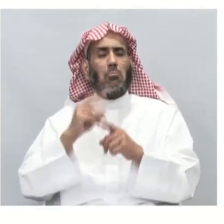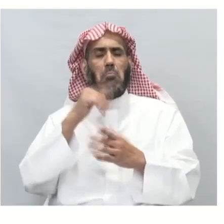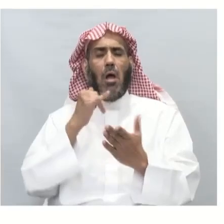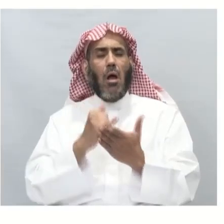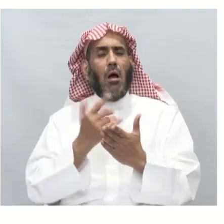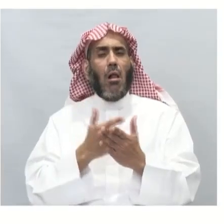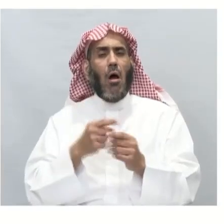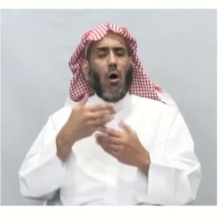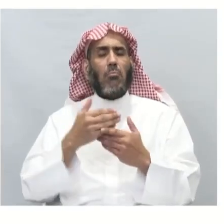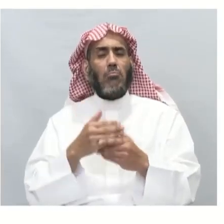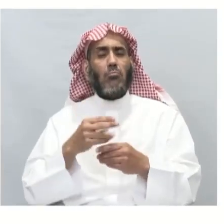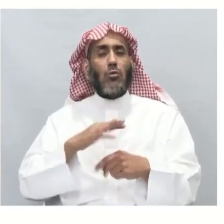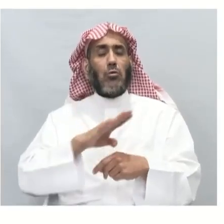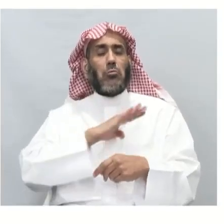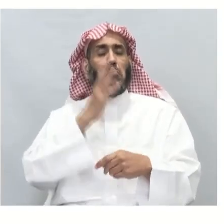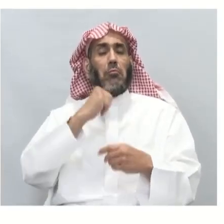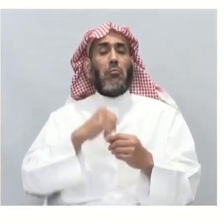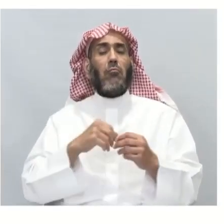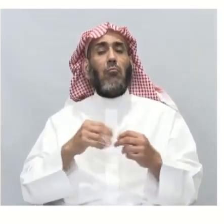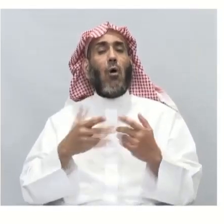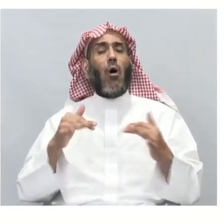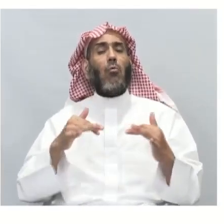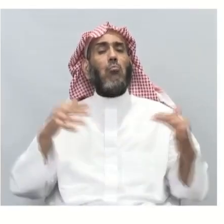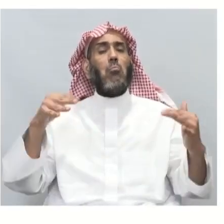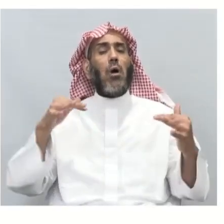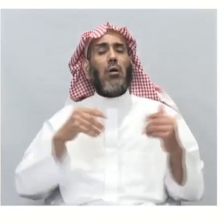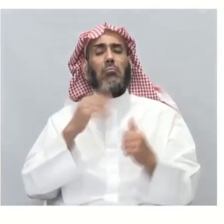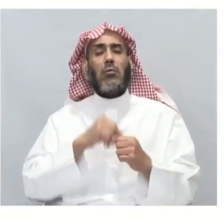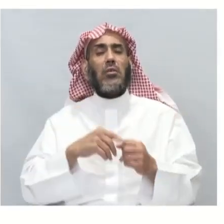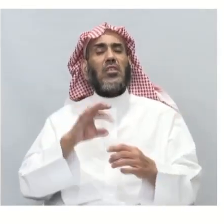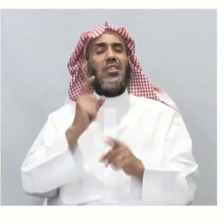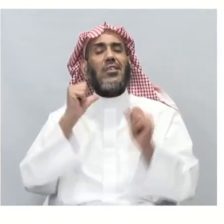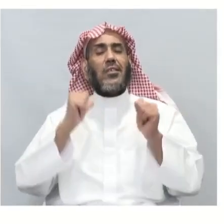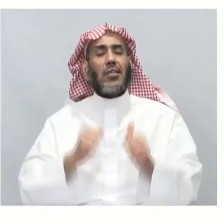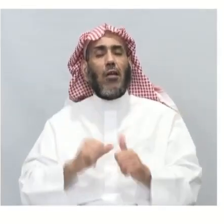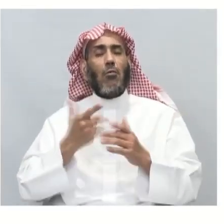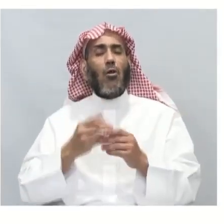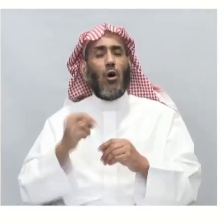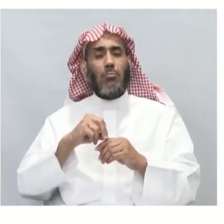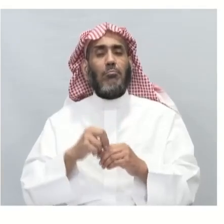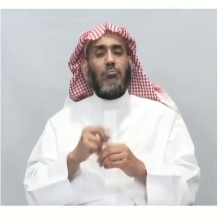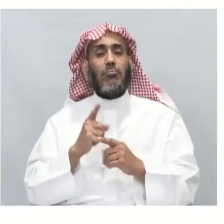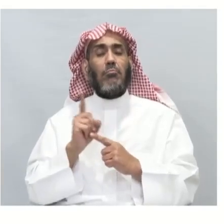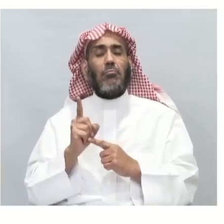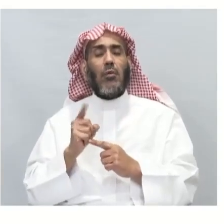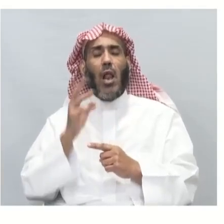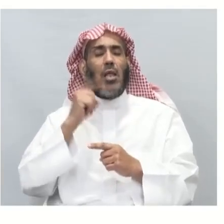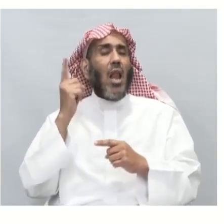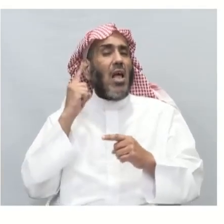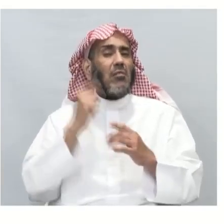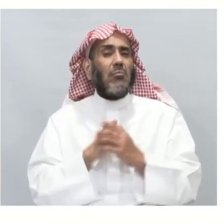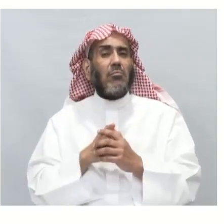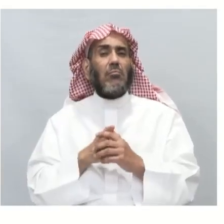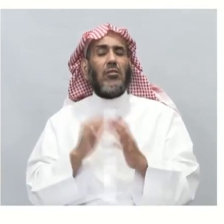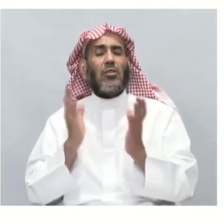ممكن تصير لو كنا على ارض معركه الطالب ايضا ما هي العواقب الوخيمه للطالب التي الذي لا يستمع